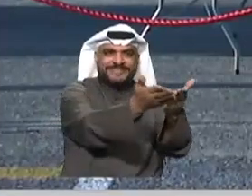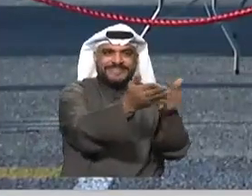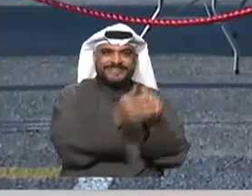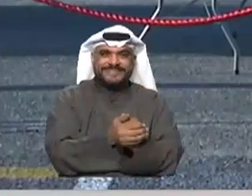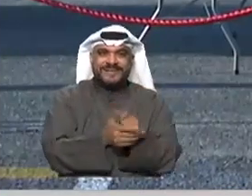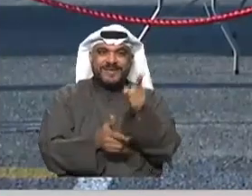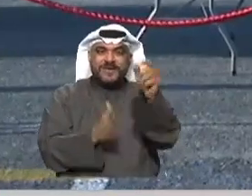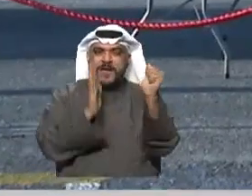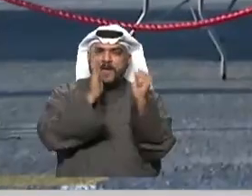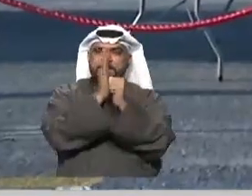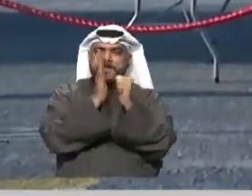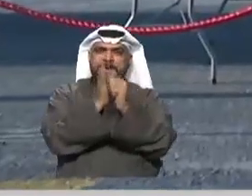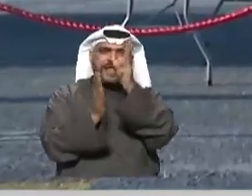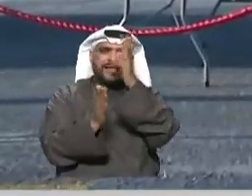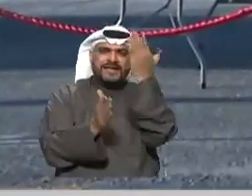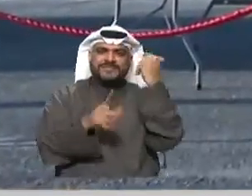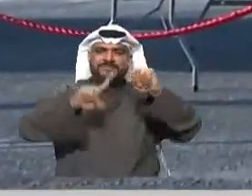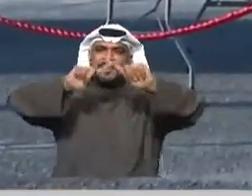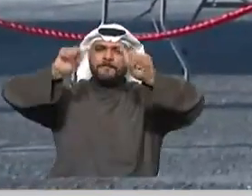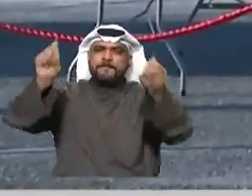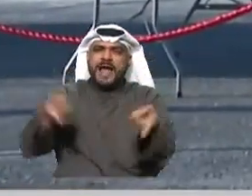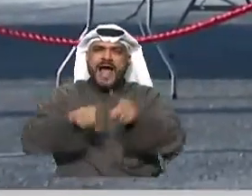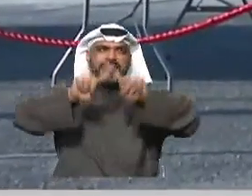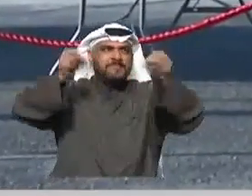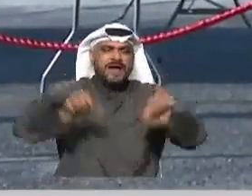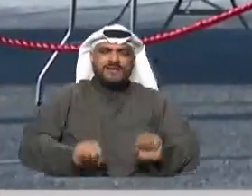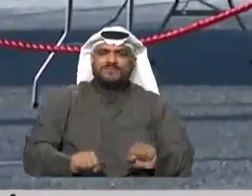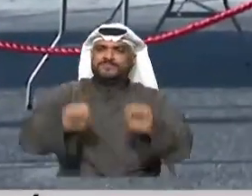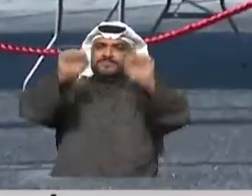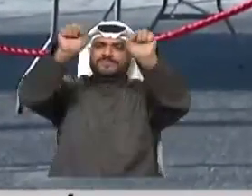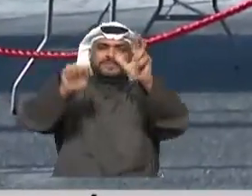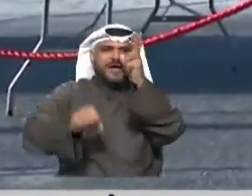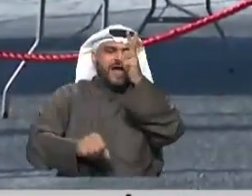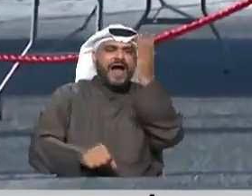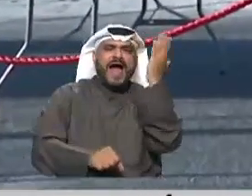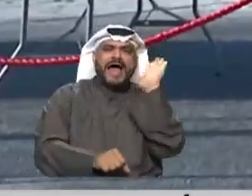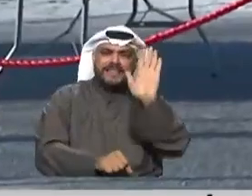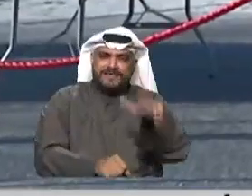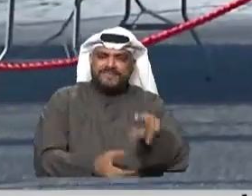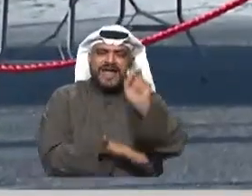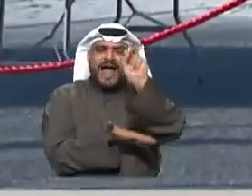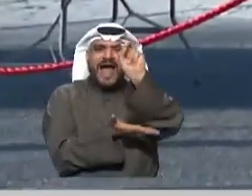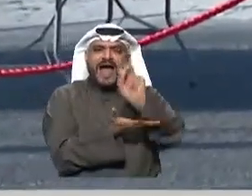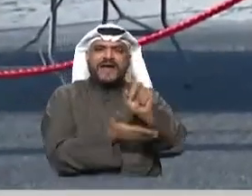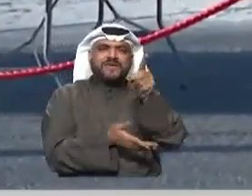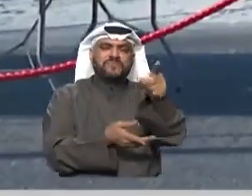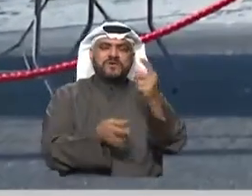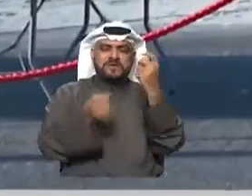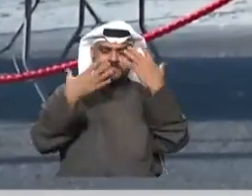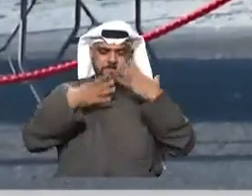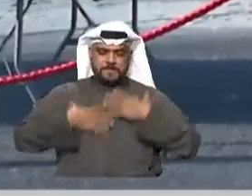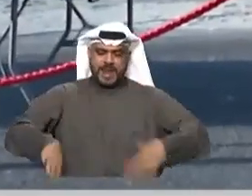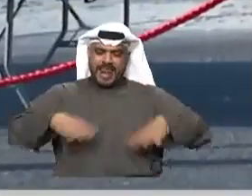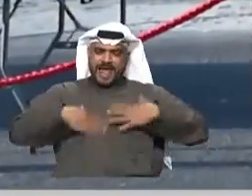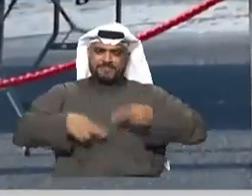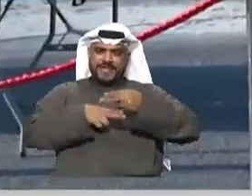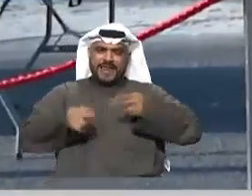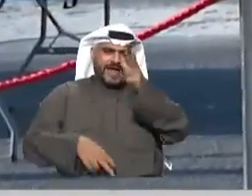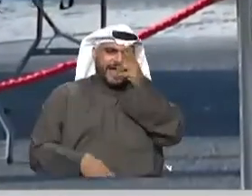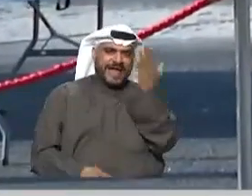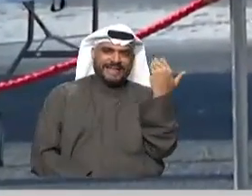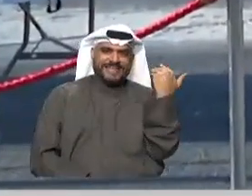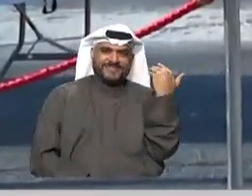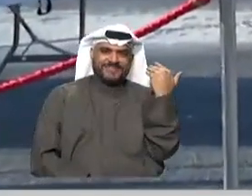بما فيها من محلات قديمه حتى الامن الموجود في القريه ملتزم باللبس الكويتي القديم